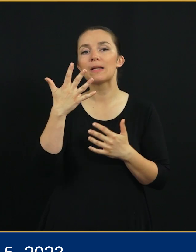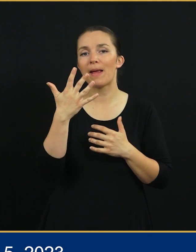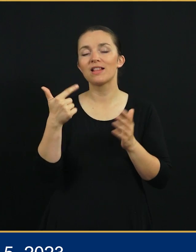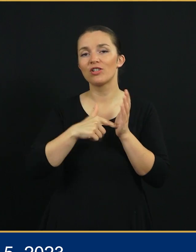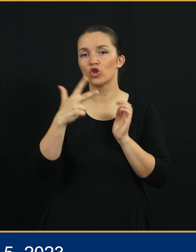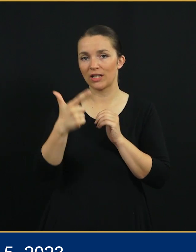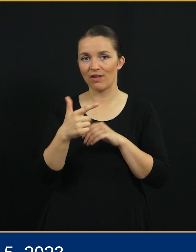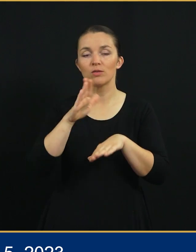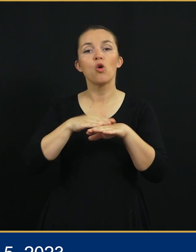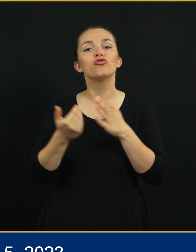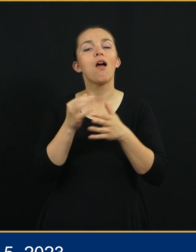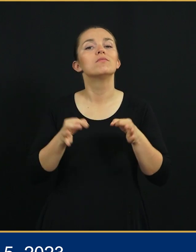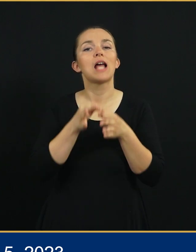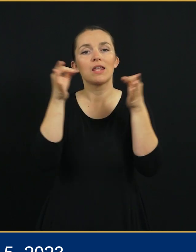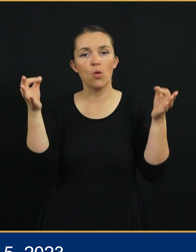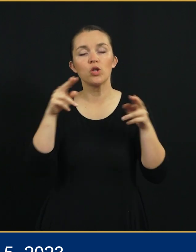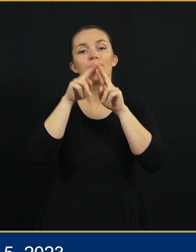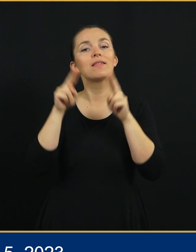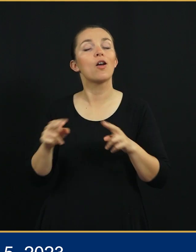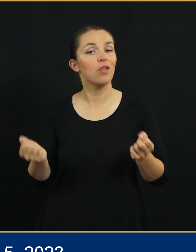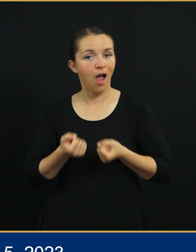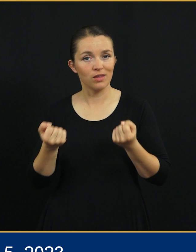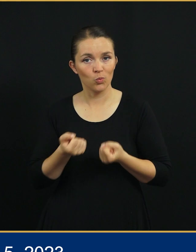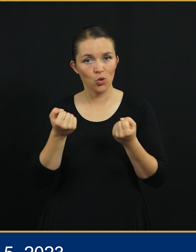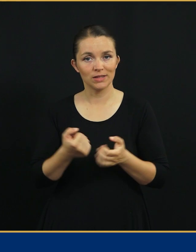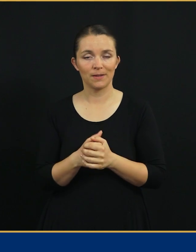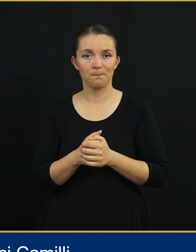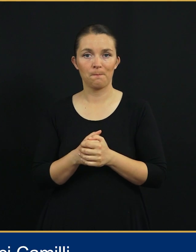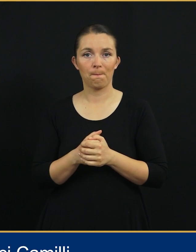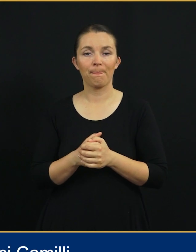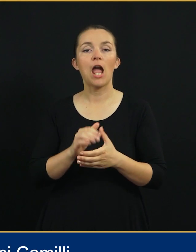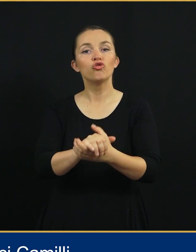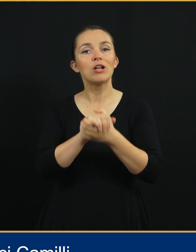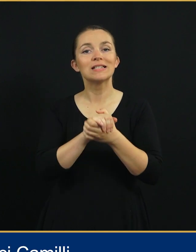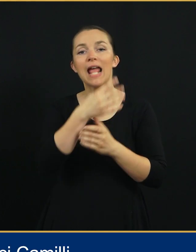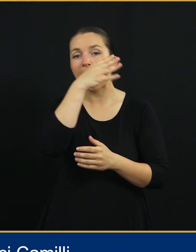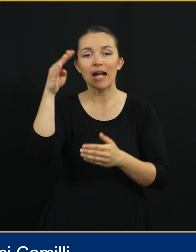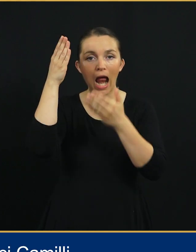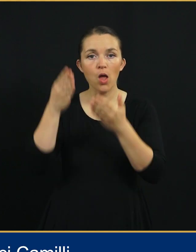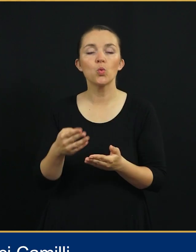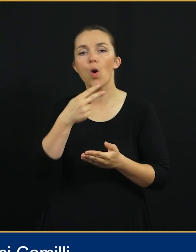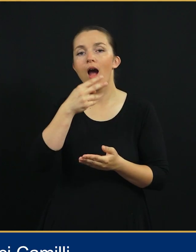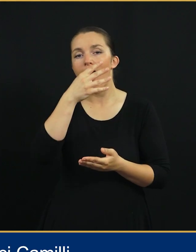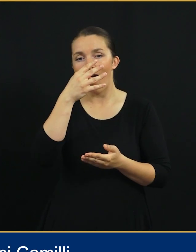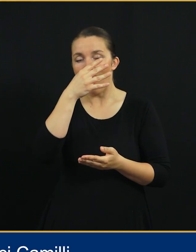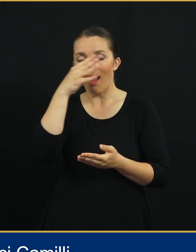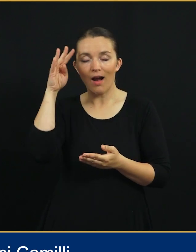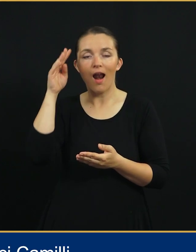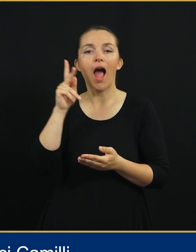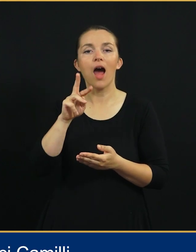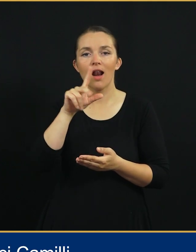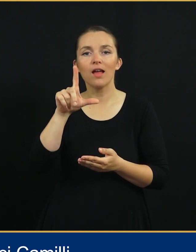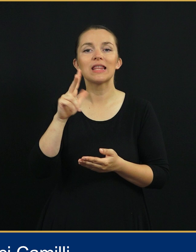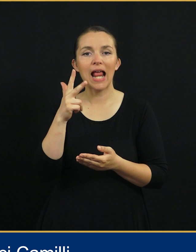2023. Sporočila za javnost mednarodne aktivnosti. Čestitke kralju Karlu III. In